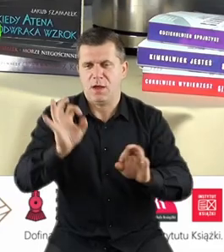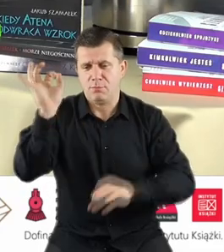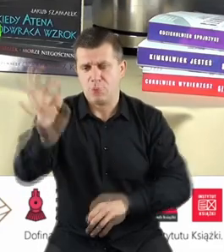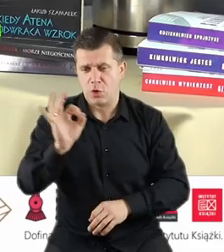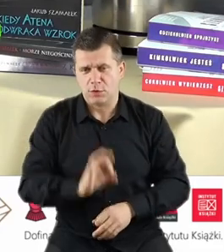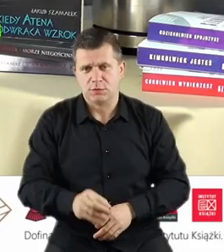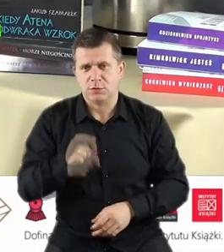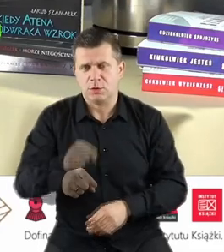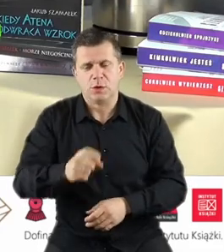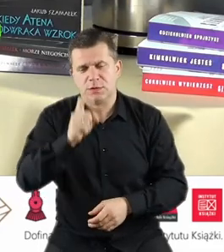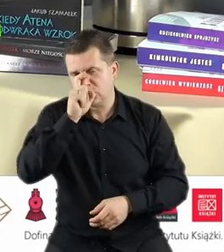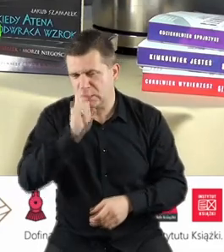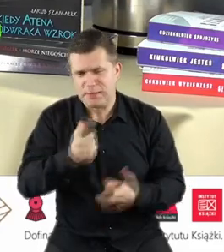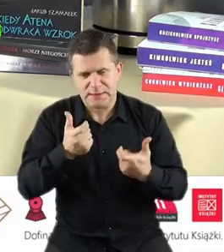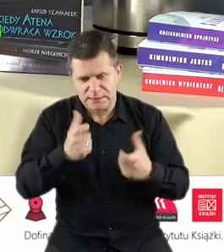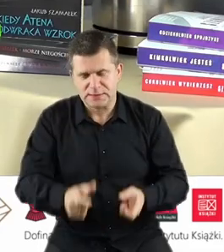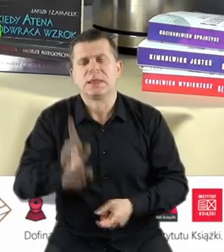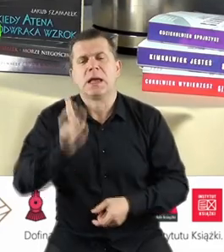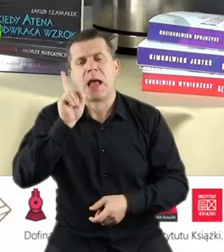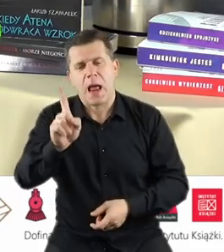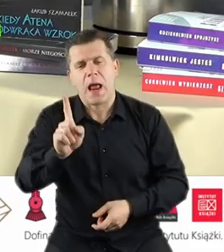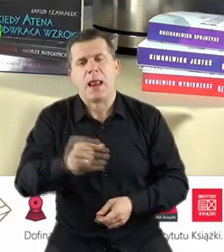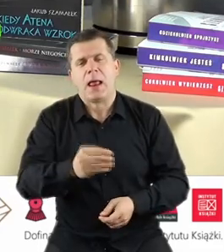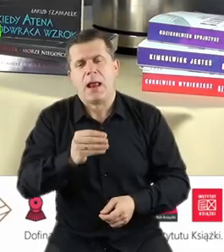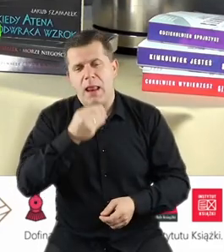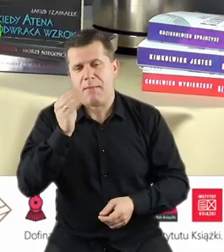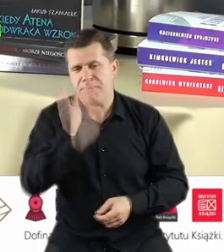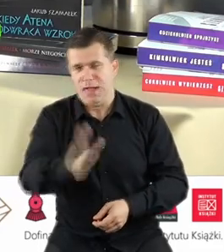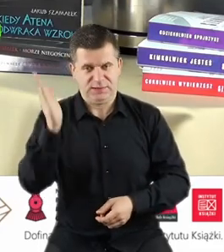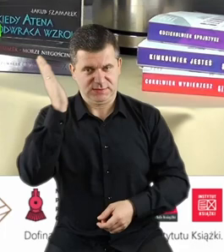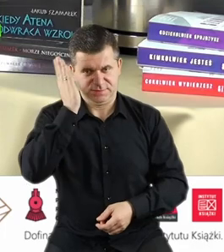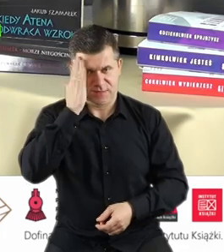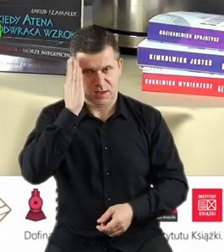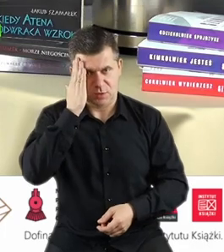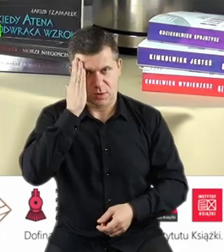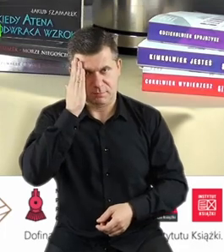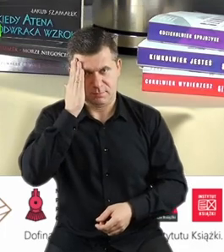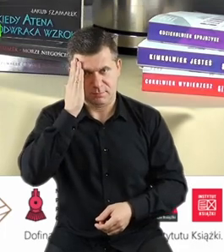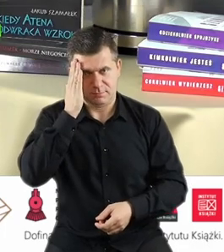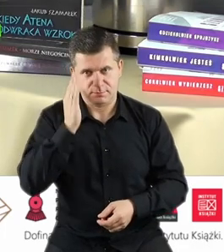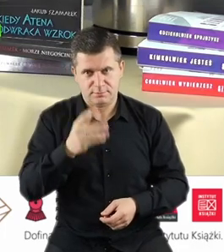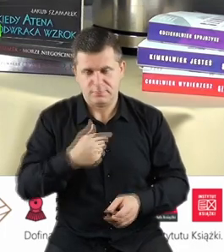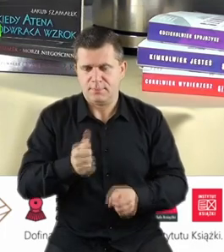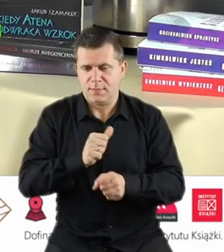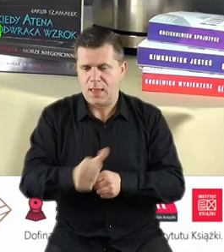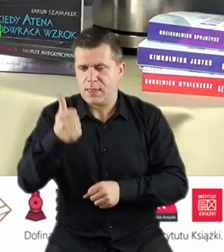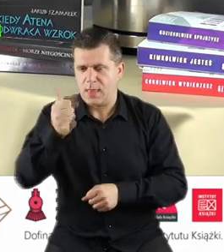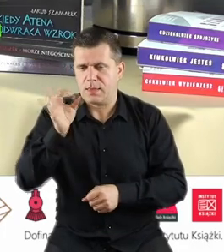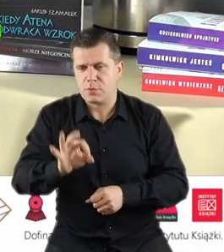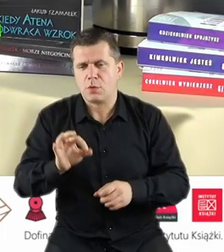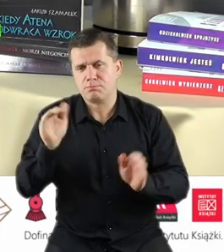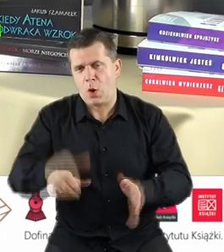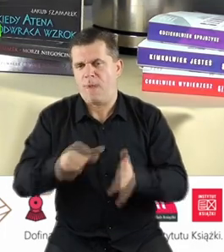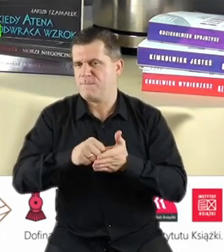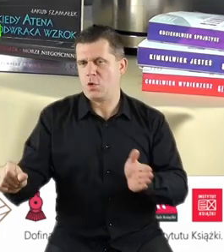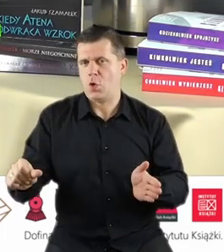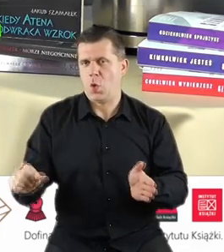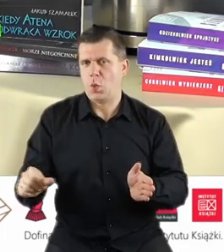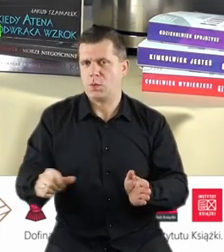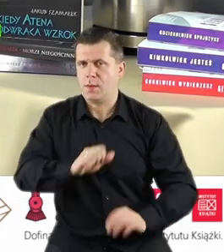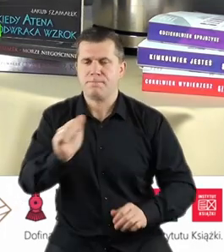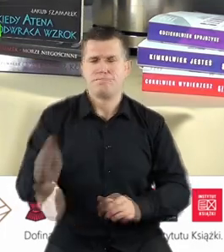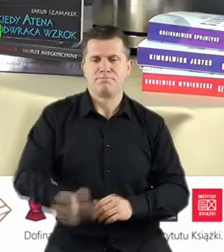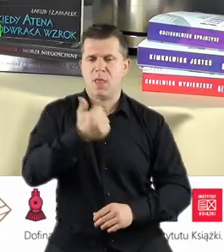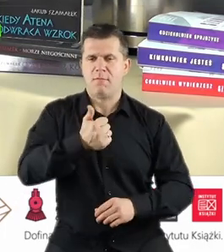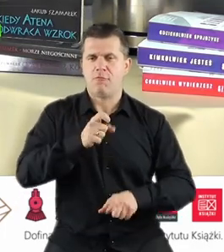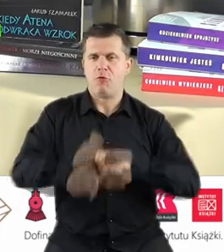nas niemiłego nie spotka, ale jakby no, lepiej być świadomym tego, że jest ten 1% wyjątków. I wydaje mi się, że pierwszy taki